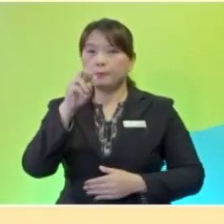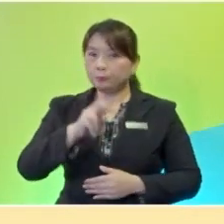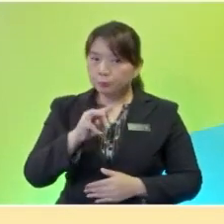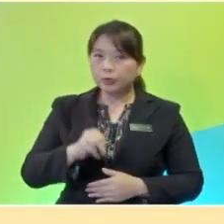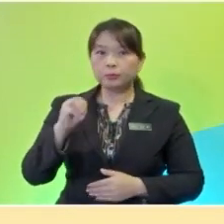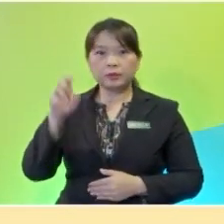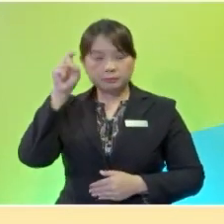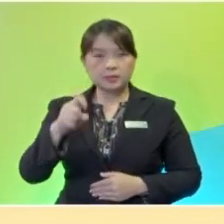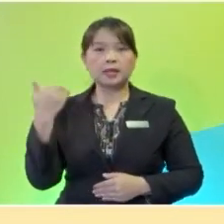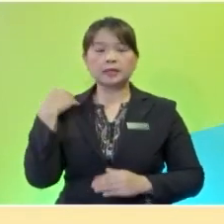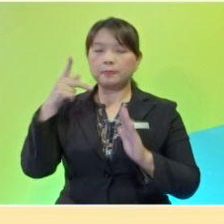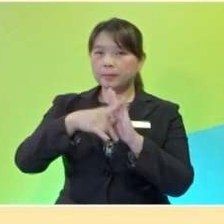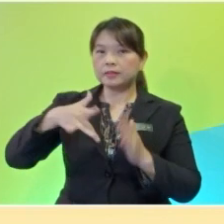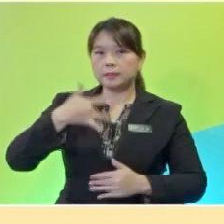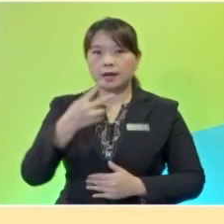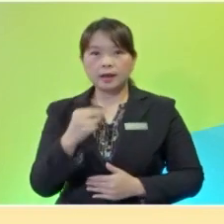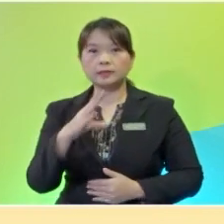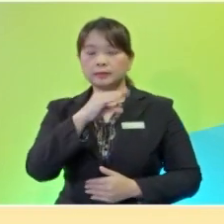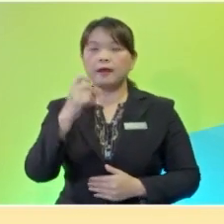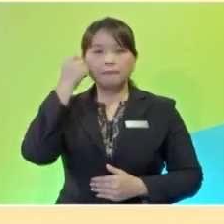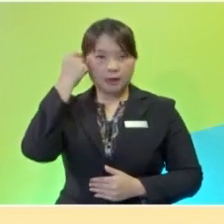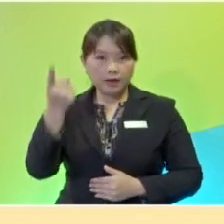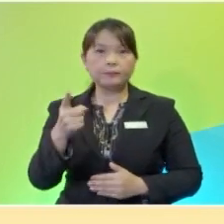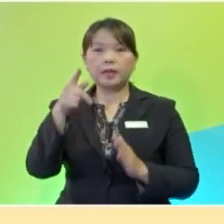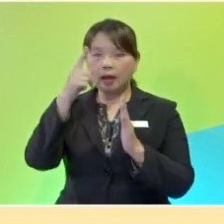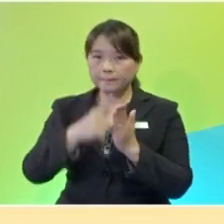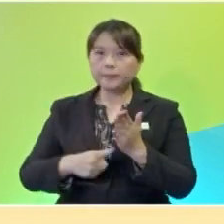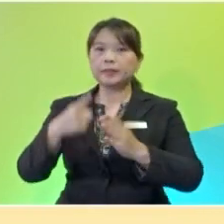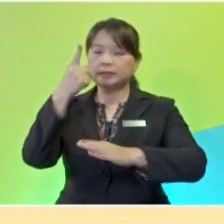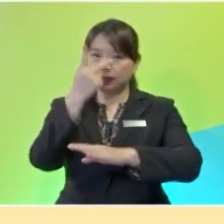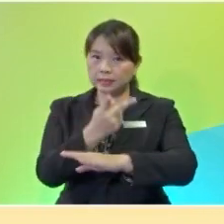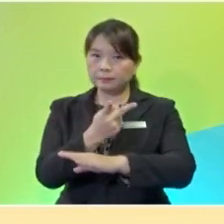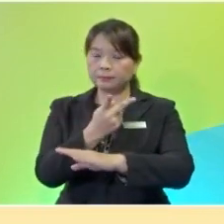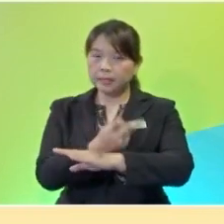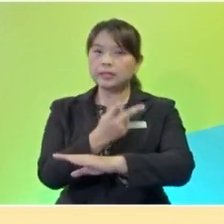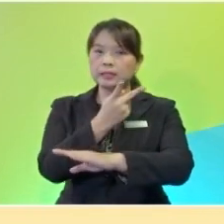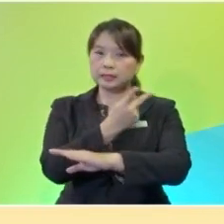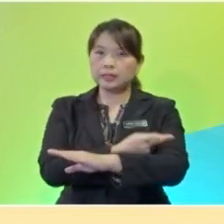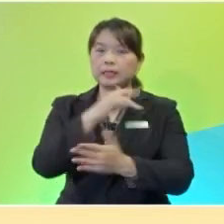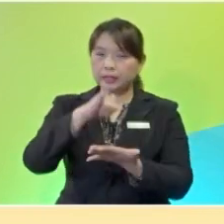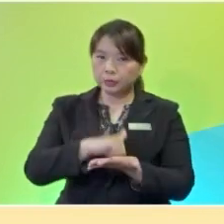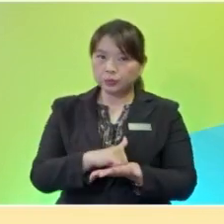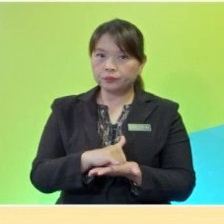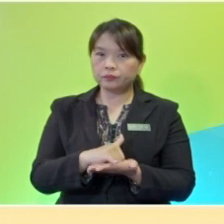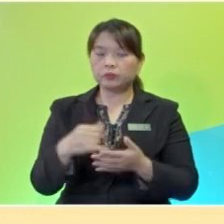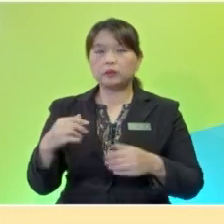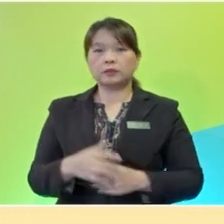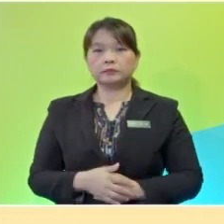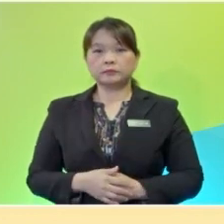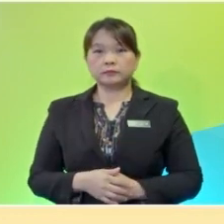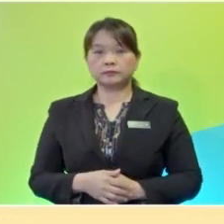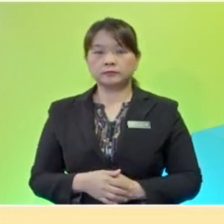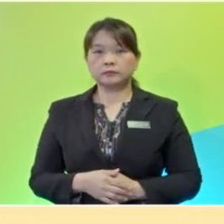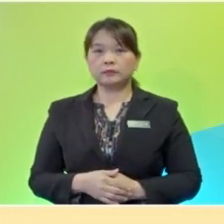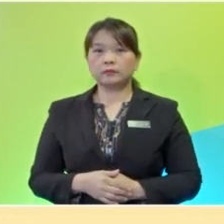落，然后理解课文的中心思想、表现手法和词语的应用，然后接下来就是可以更进一步的话，他还可